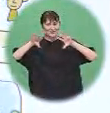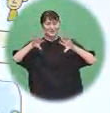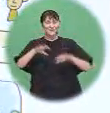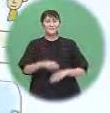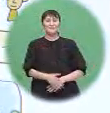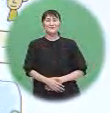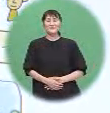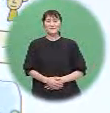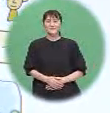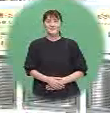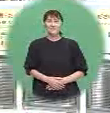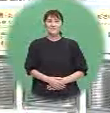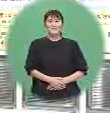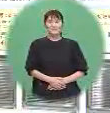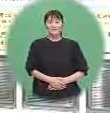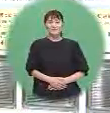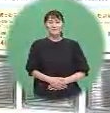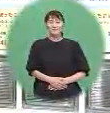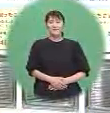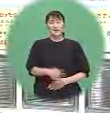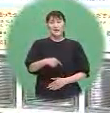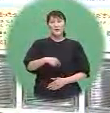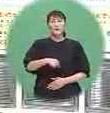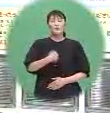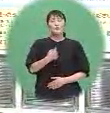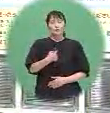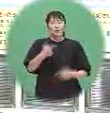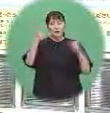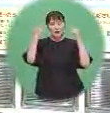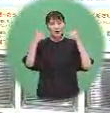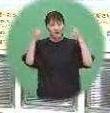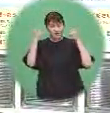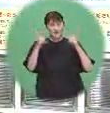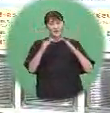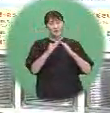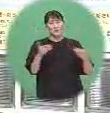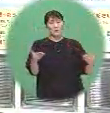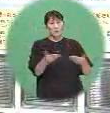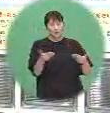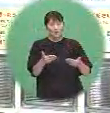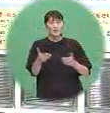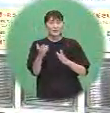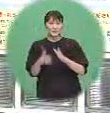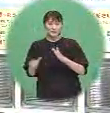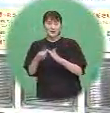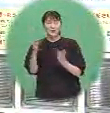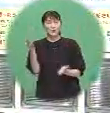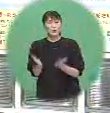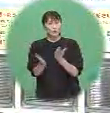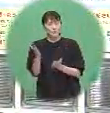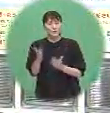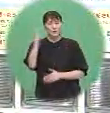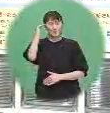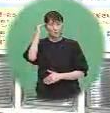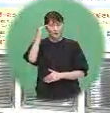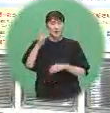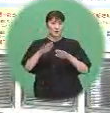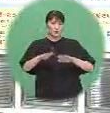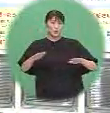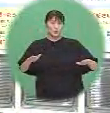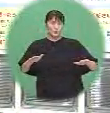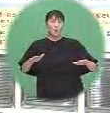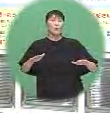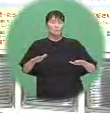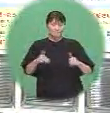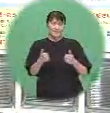。 なかなか自分がヤングケアラーであることを打ち明けられずに困っている子どもたちもい